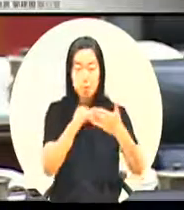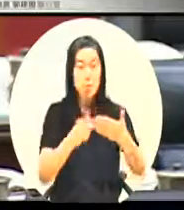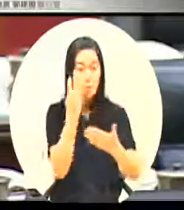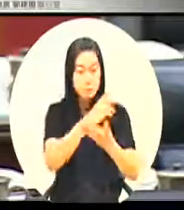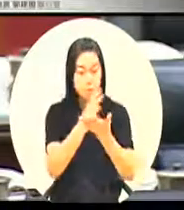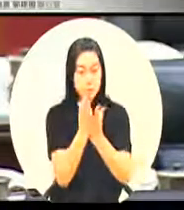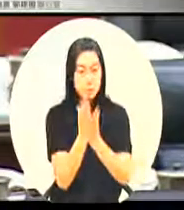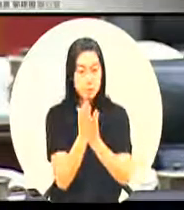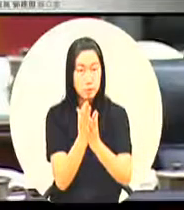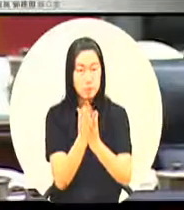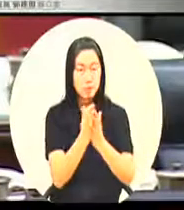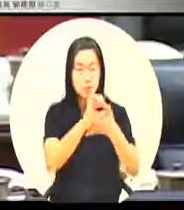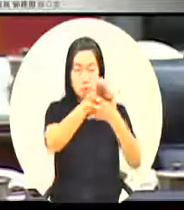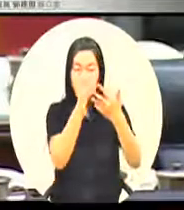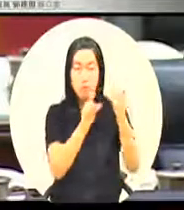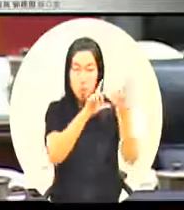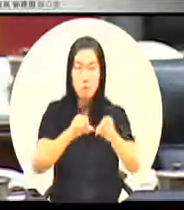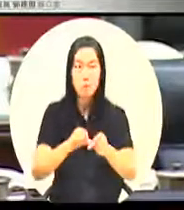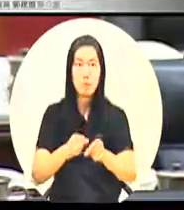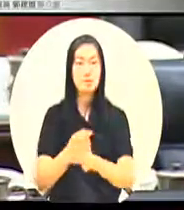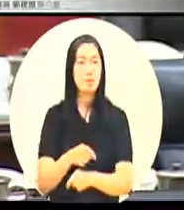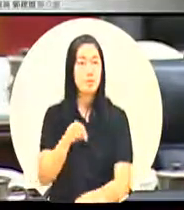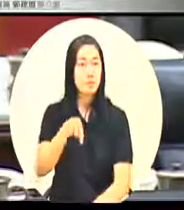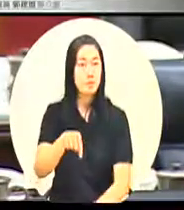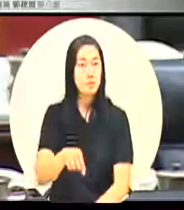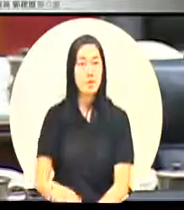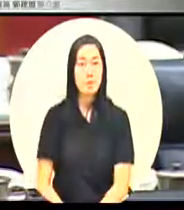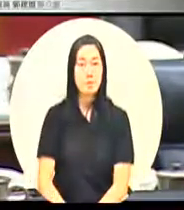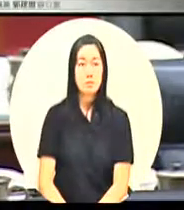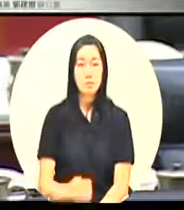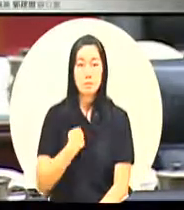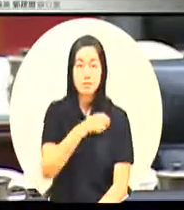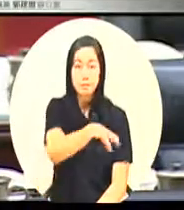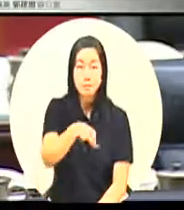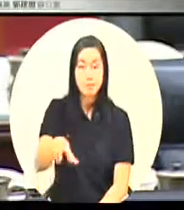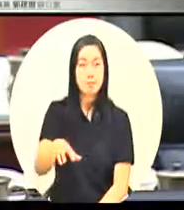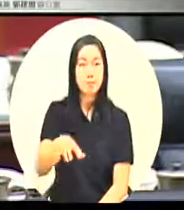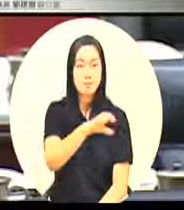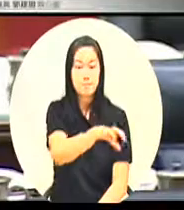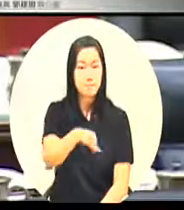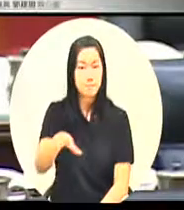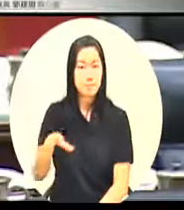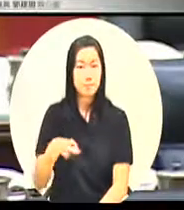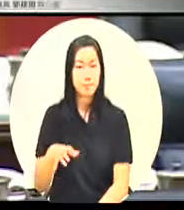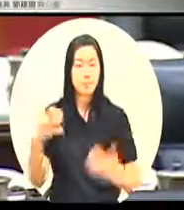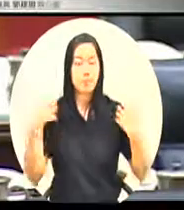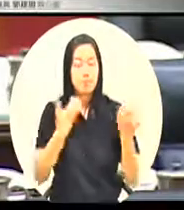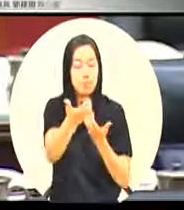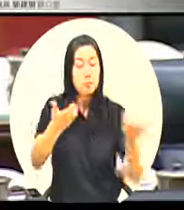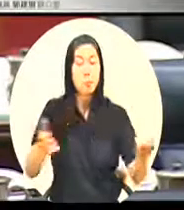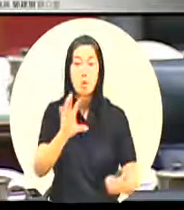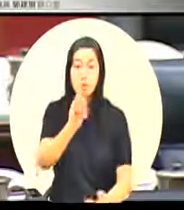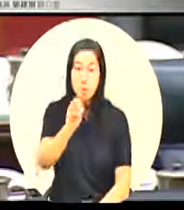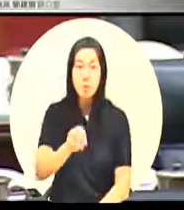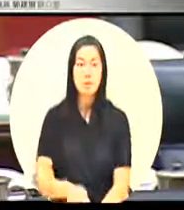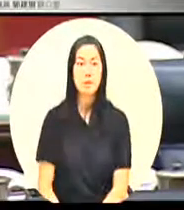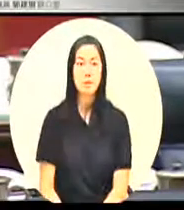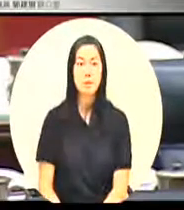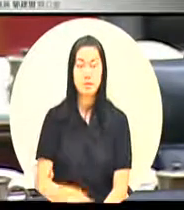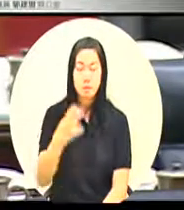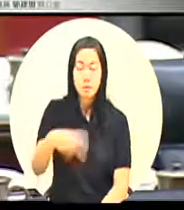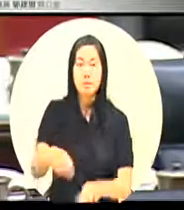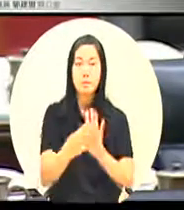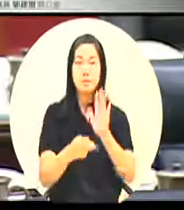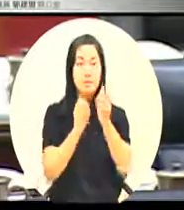照这样的原则，咱的地方机关分工好了没有？不是那么简单哦。我估计一个